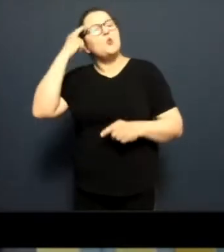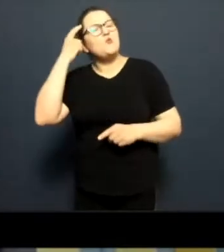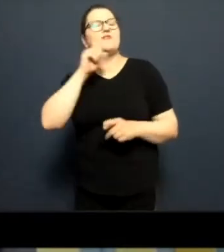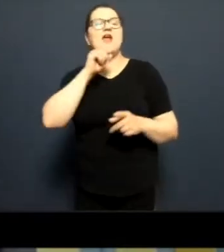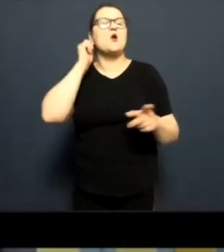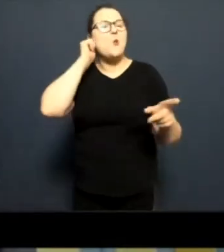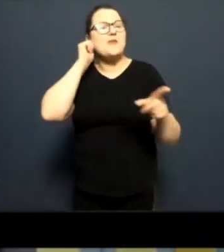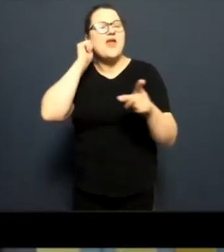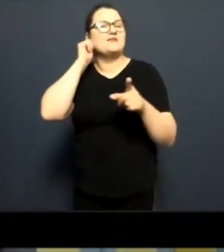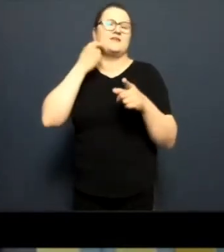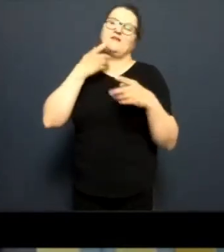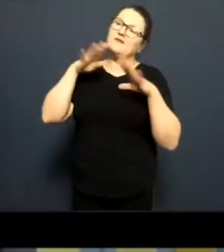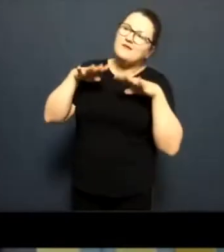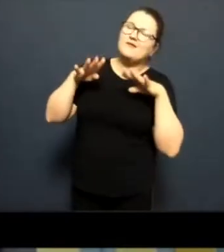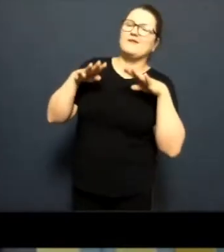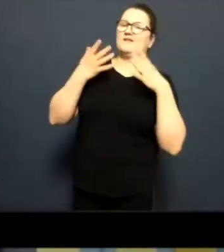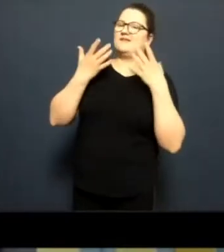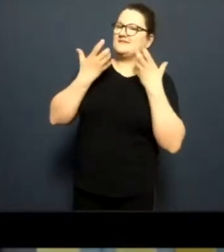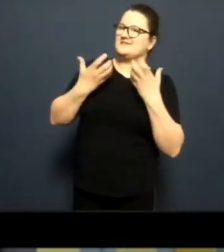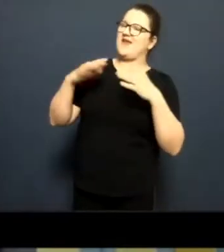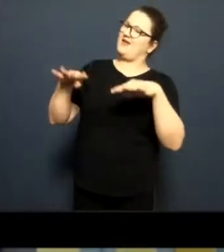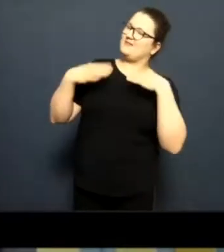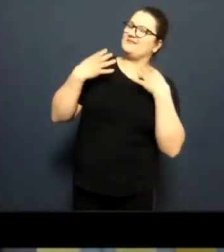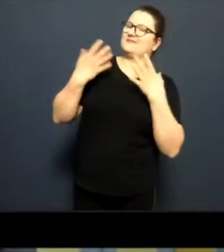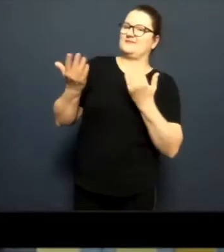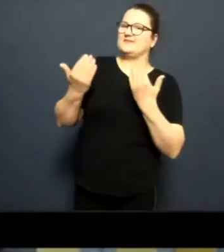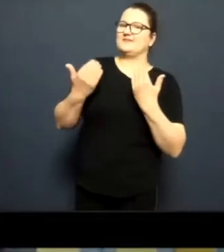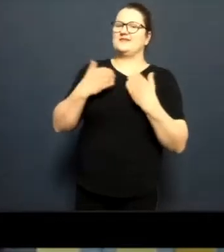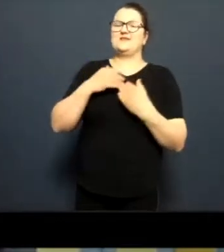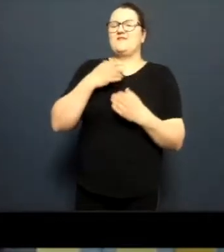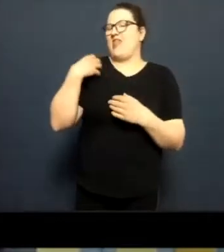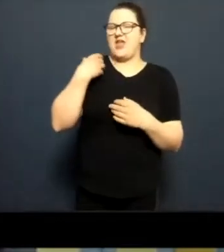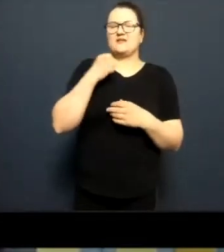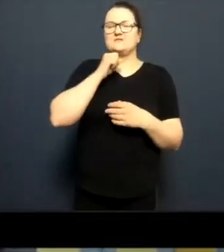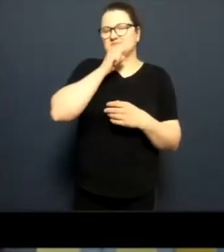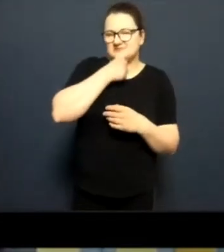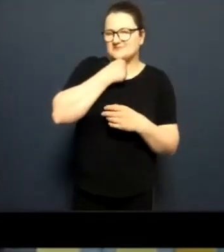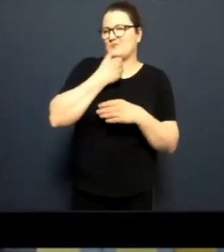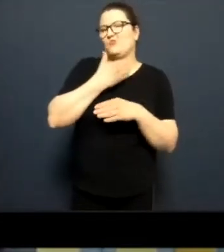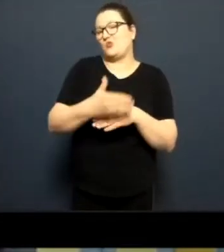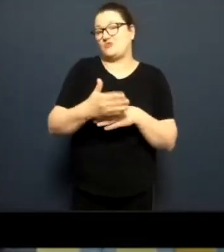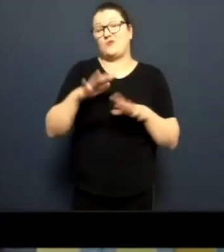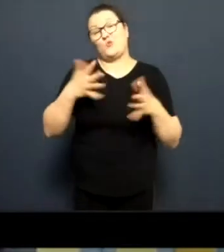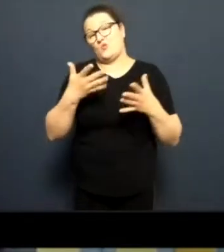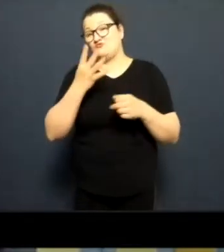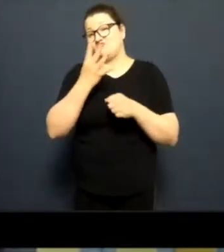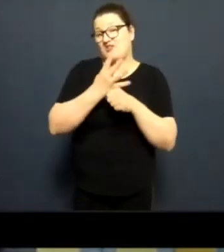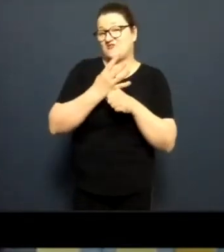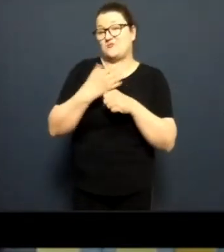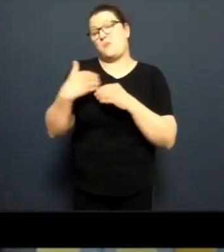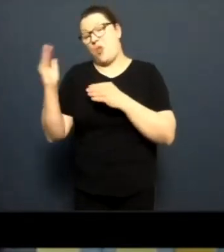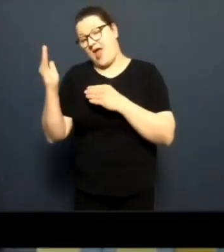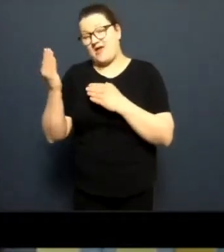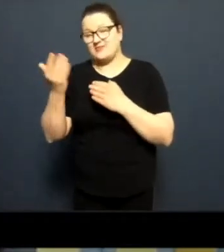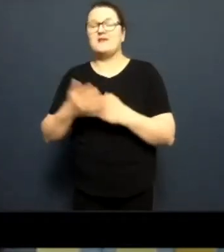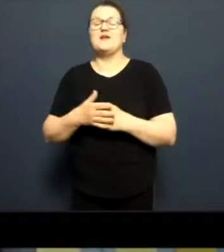względy, które starały się w wieku późnym, starym, to znaczy powiedzmy 40+, w